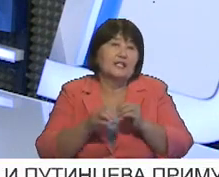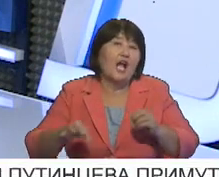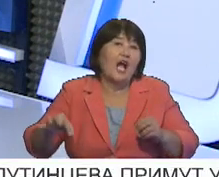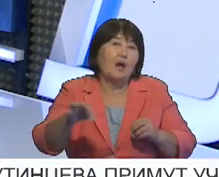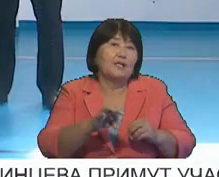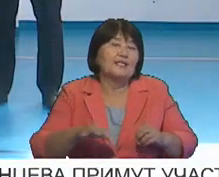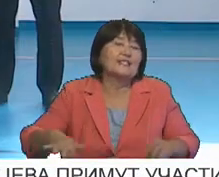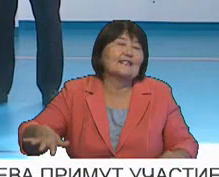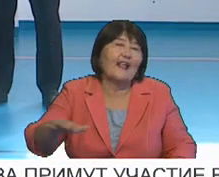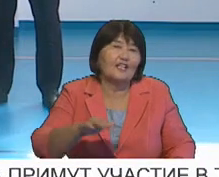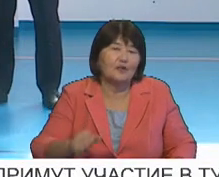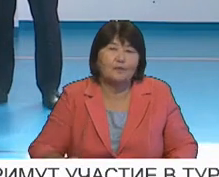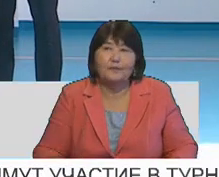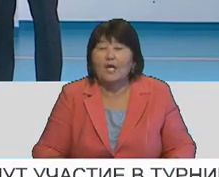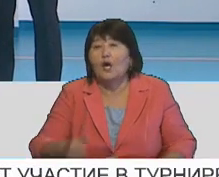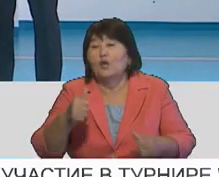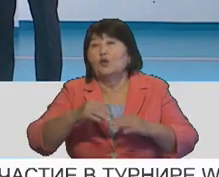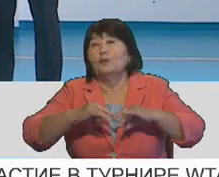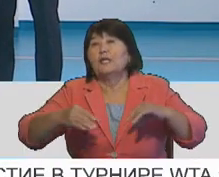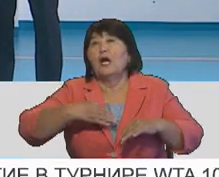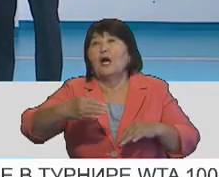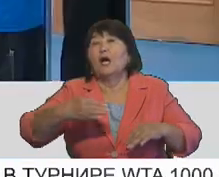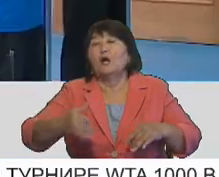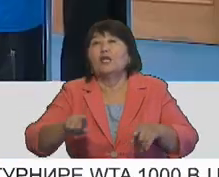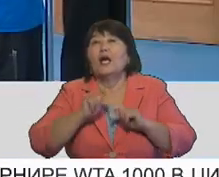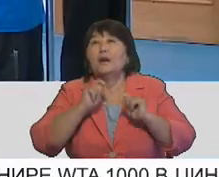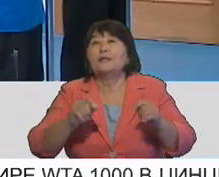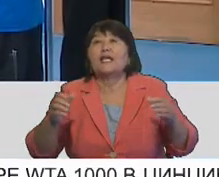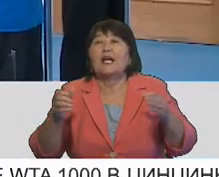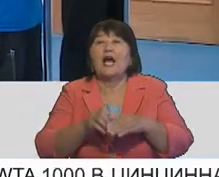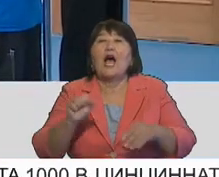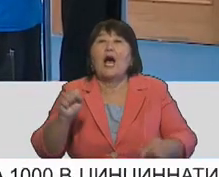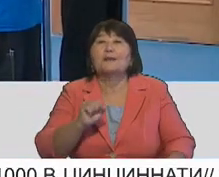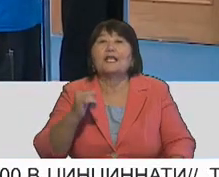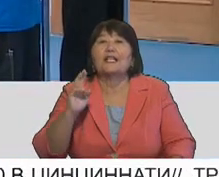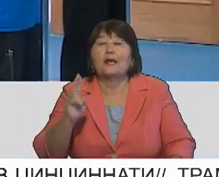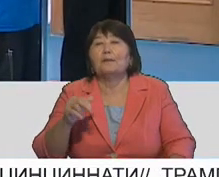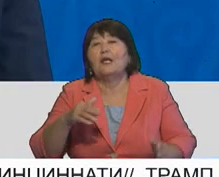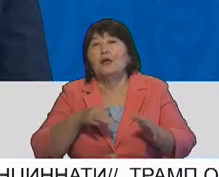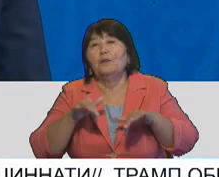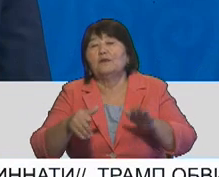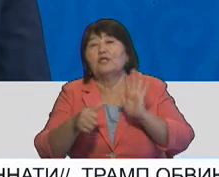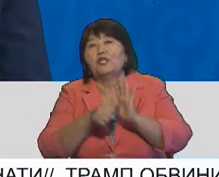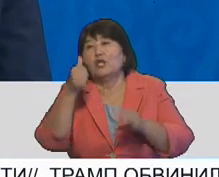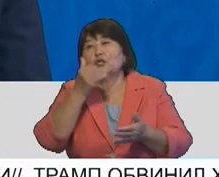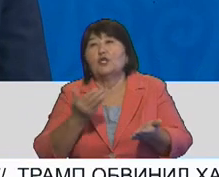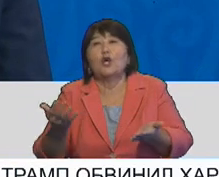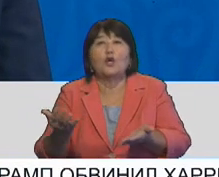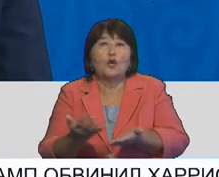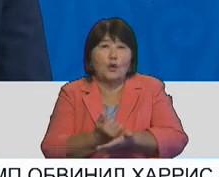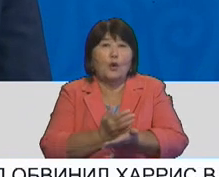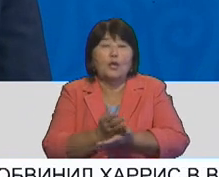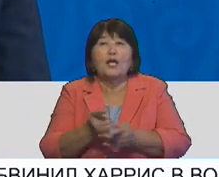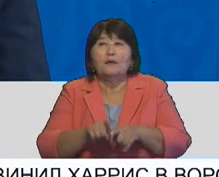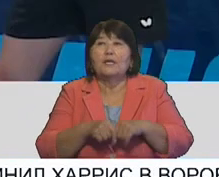страны. Турнир по настольному теннису на призы компании «Абзал ИК» проводится 6-й год. По мнению специалистов, за эти годы